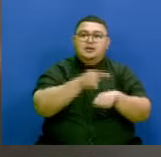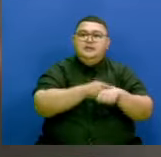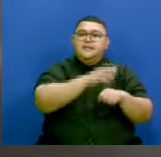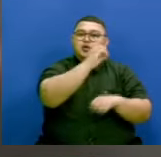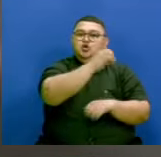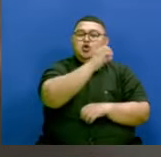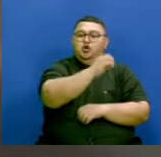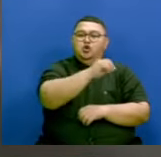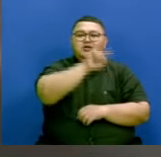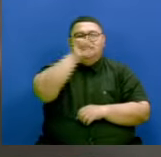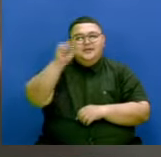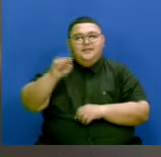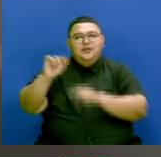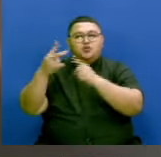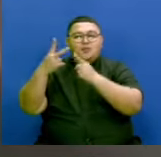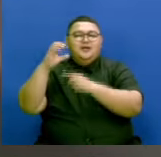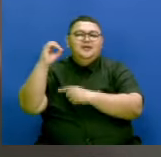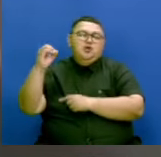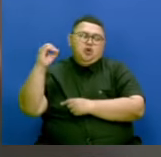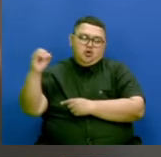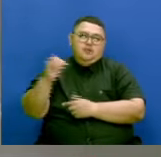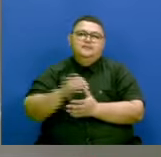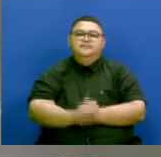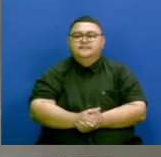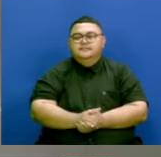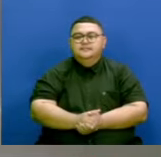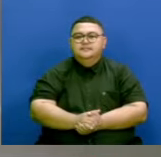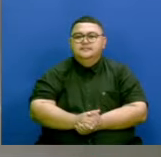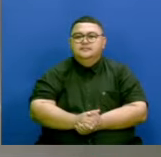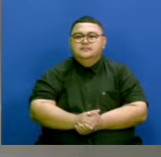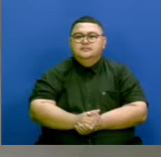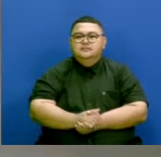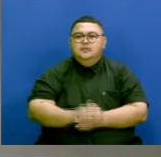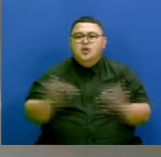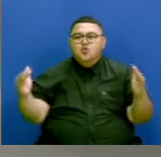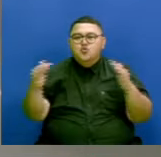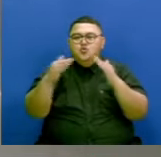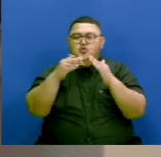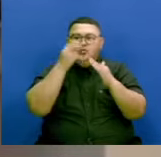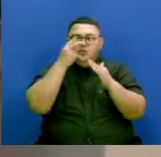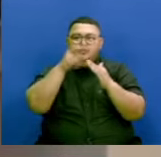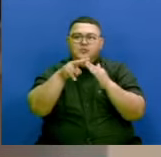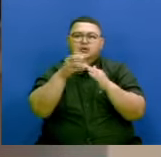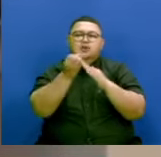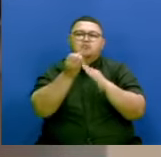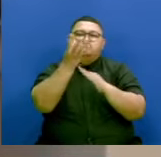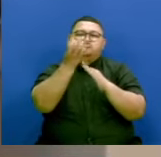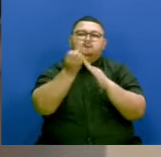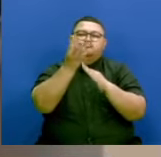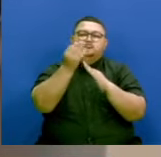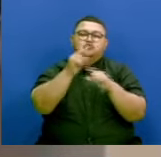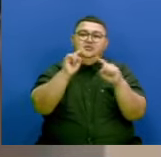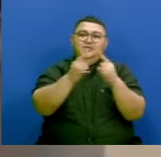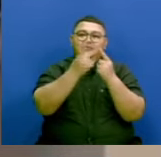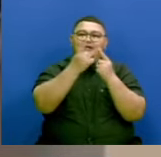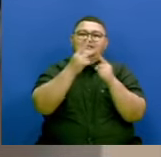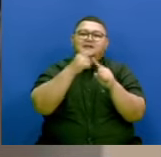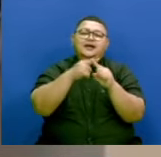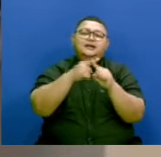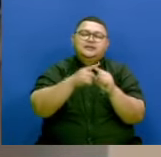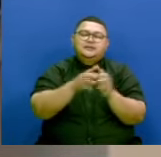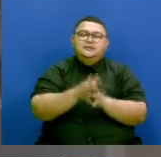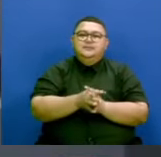00 hingga 12.00 waktu Indonesia Barat, Gunung Merapi teramati meluncurkan 11 kali guguran lava